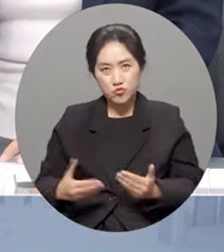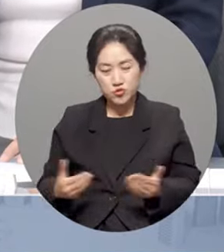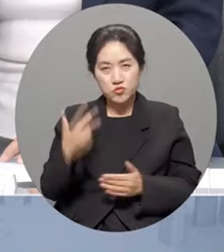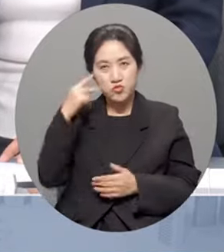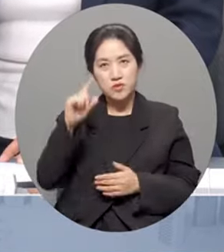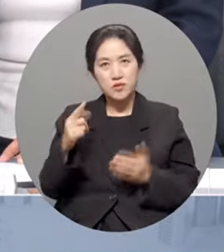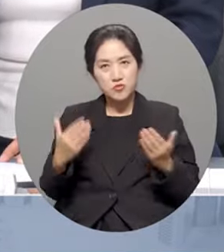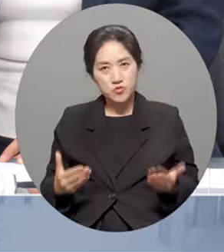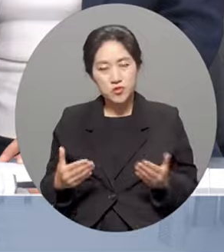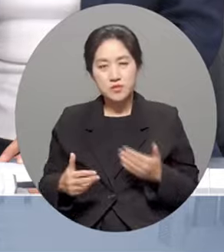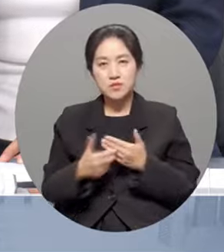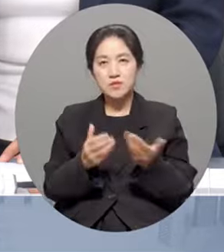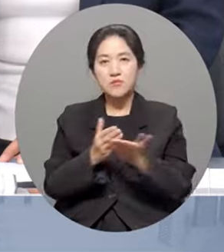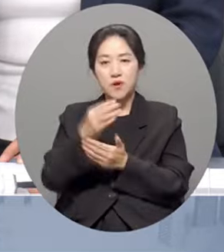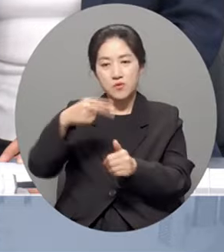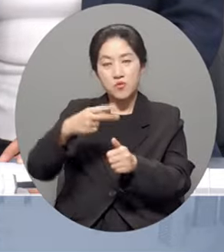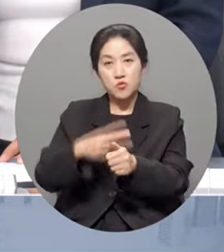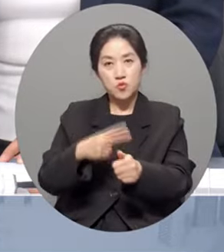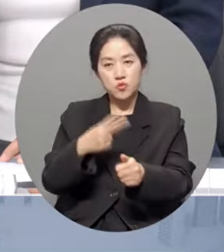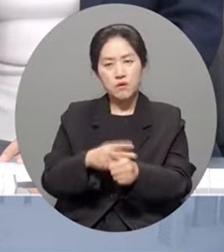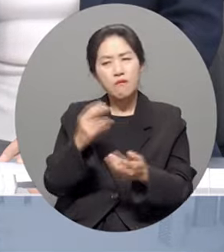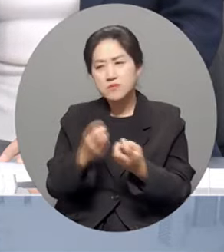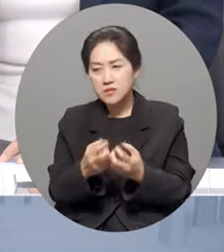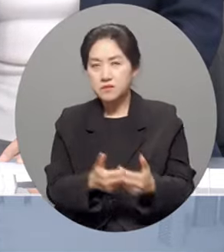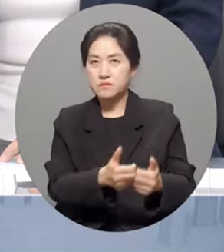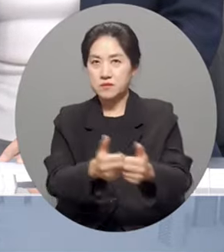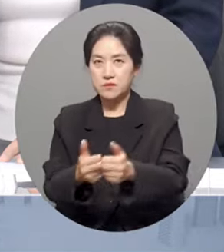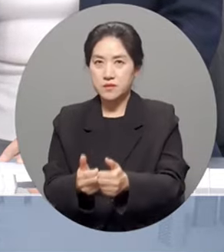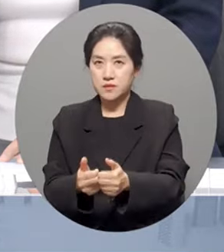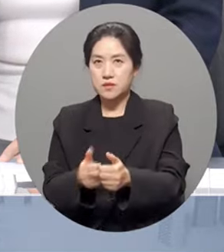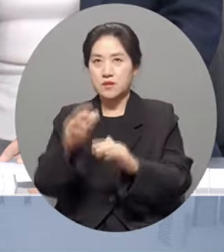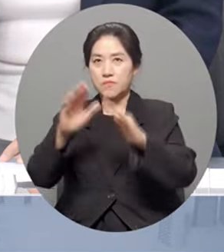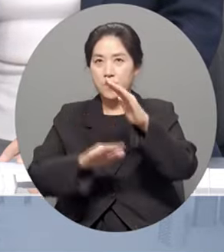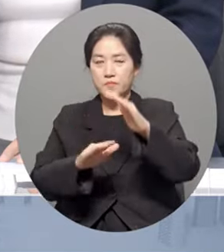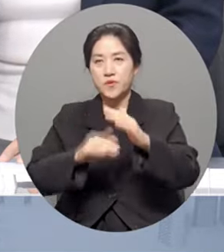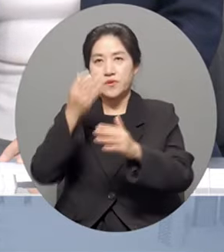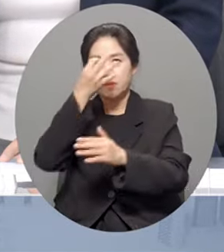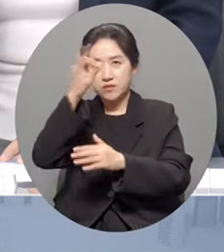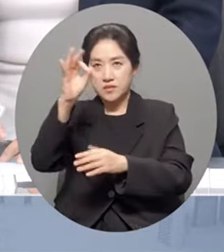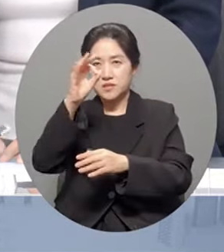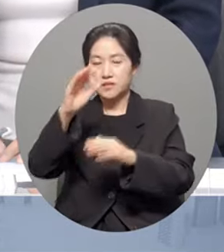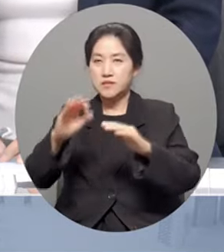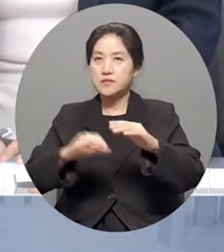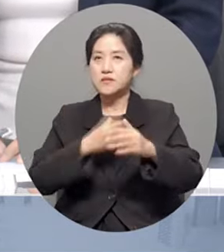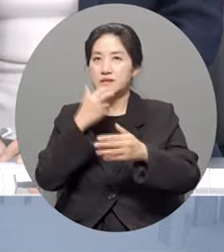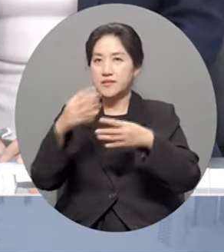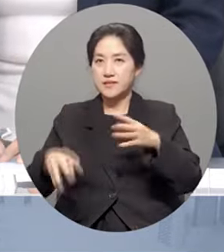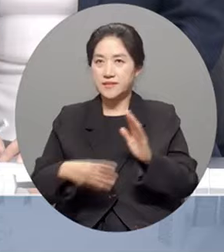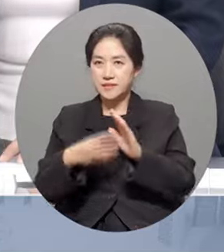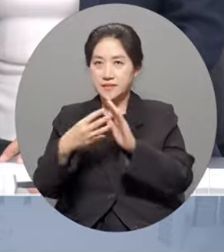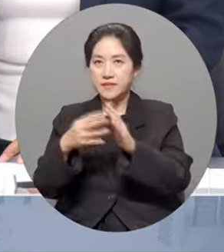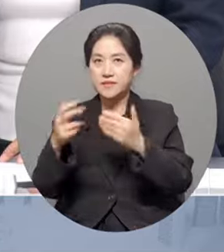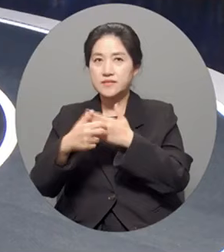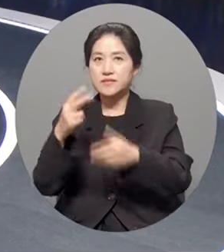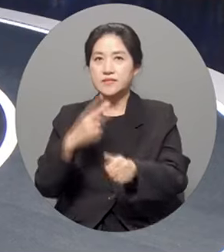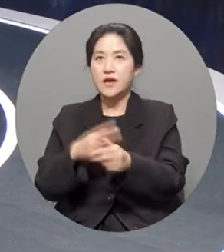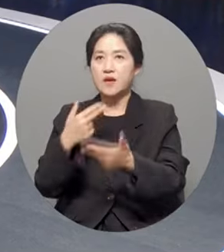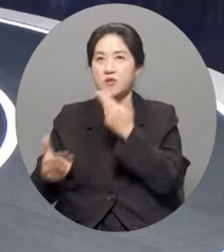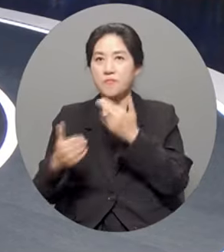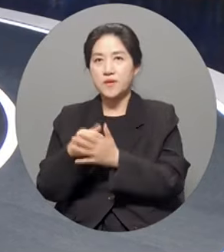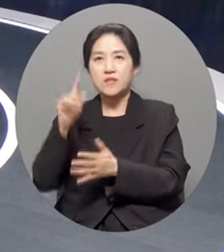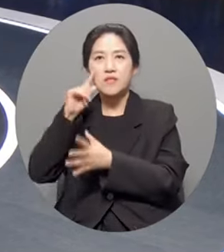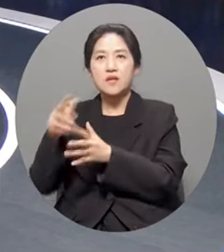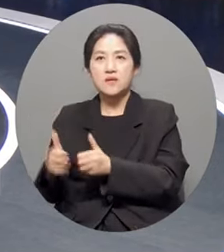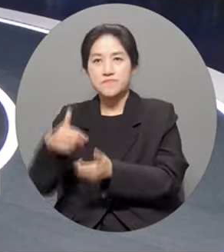대응 방안을 논의 중이고요네 유일한 법정 의사 단체인 대한의사협회는 내일 입장을 밝힐 예정인데요 당장은 의료공백